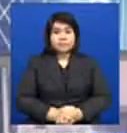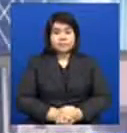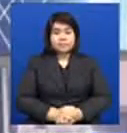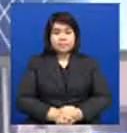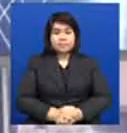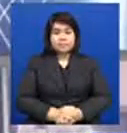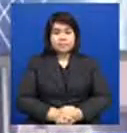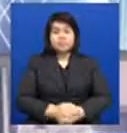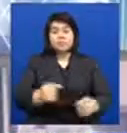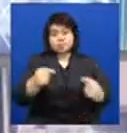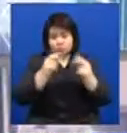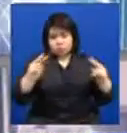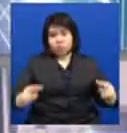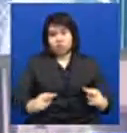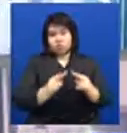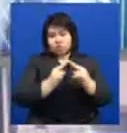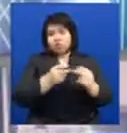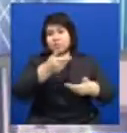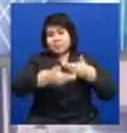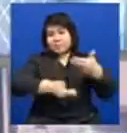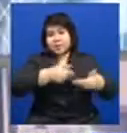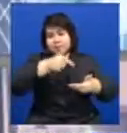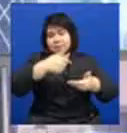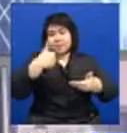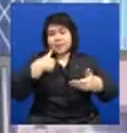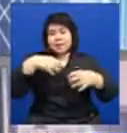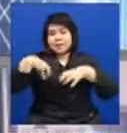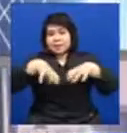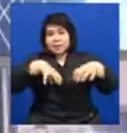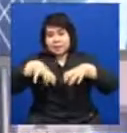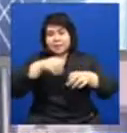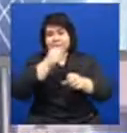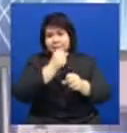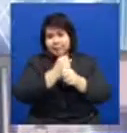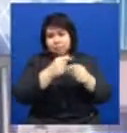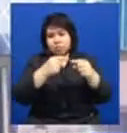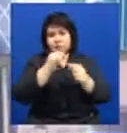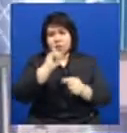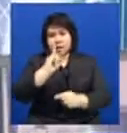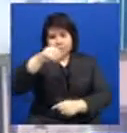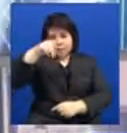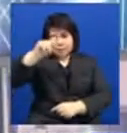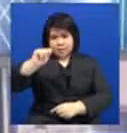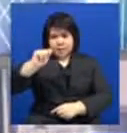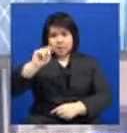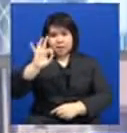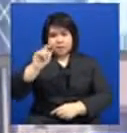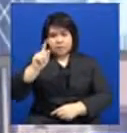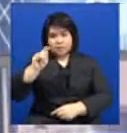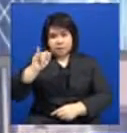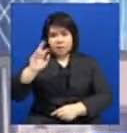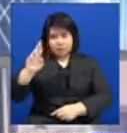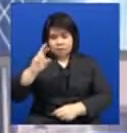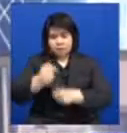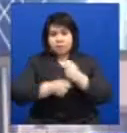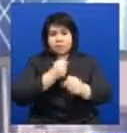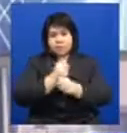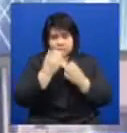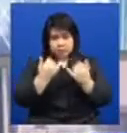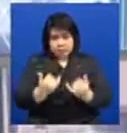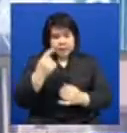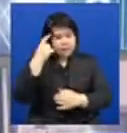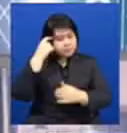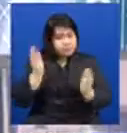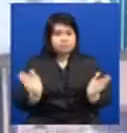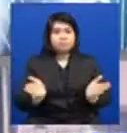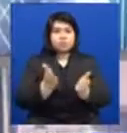ทางด้านฝั่งของกระทรวงพาณิชย์นะคะก็ได้จัดงานมหกรรมทรัพย์สินทางปัญญาหรือว่า IP Fair 2015กระตุ้นให้นักคิดนักประดิษฐ์